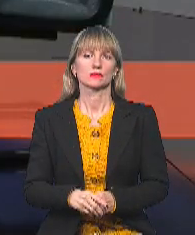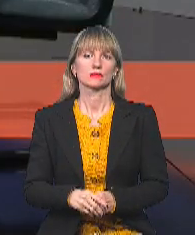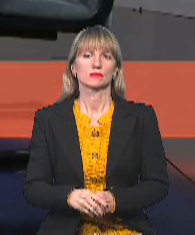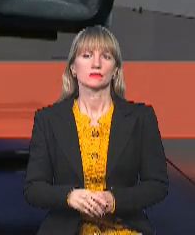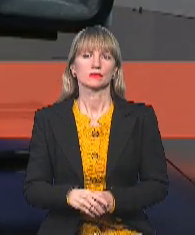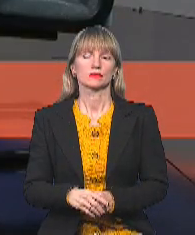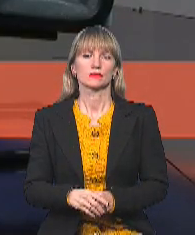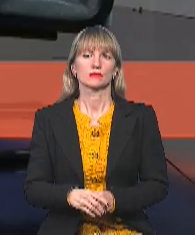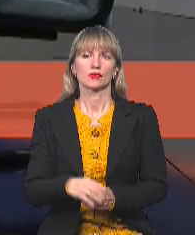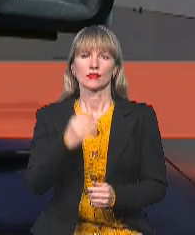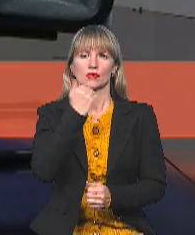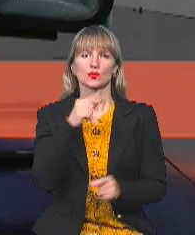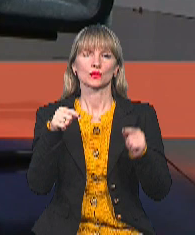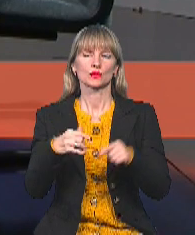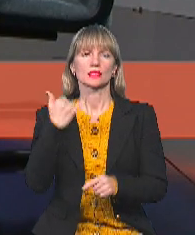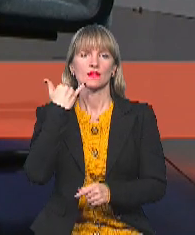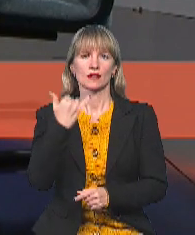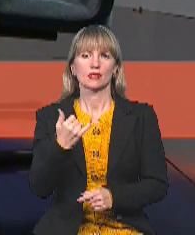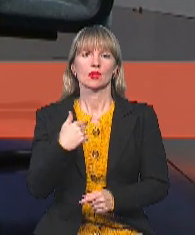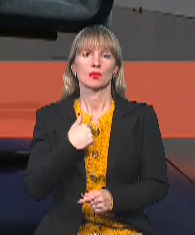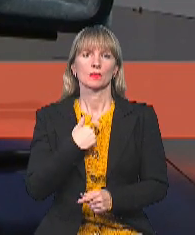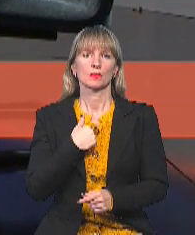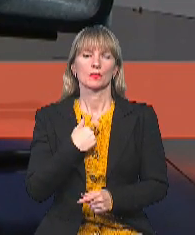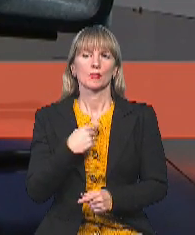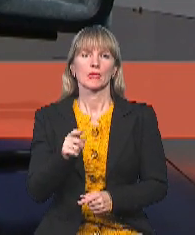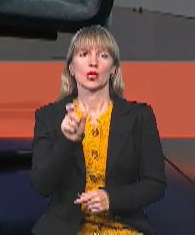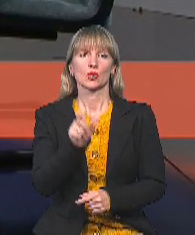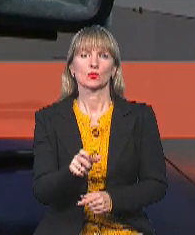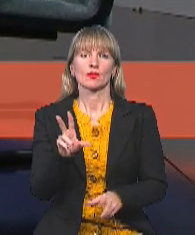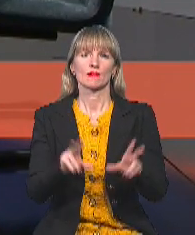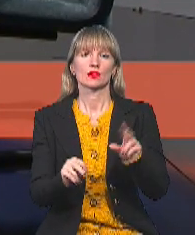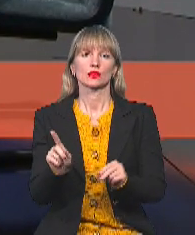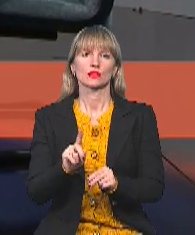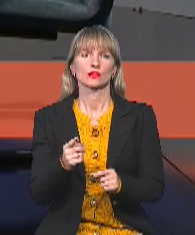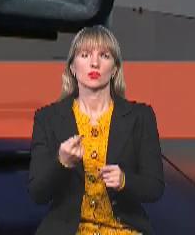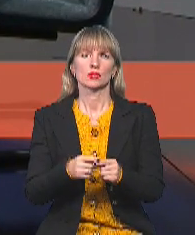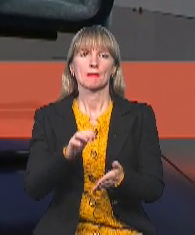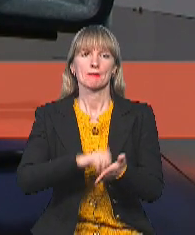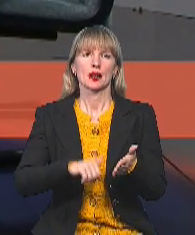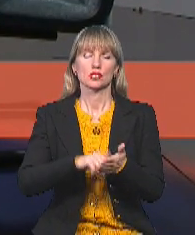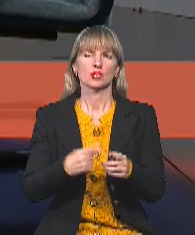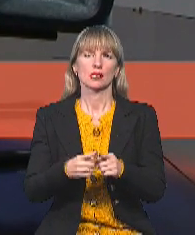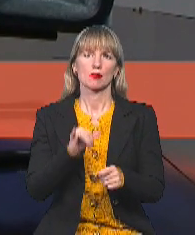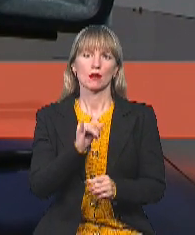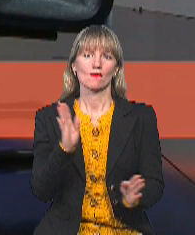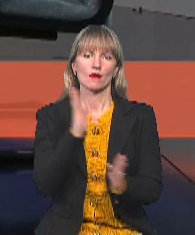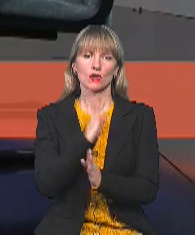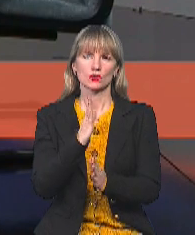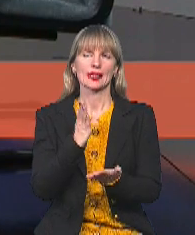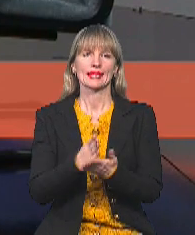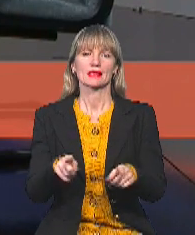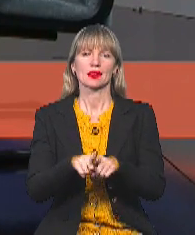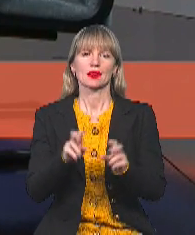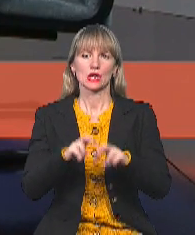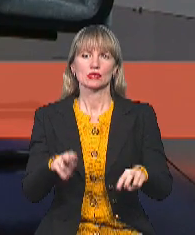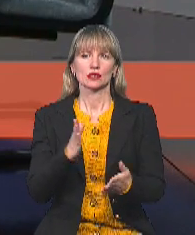вона додзвонилася до нашої студії. Ми, ну, от, власне, що люди вважають, що це основна причина екологія. Ну, чи є такі дослідження,